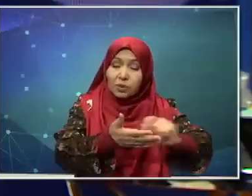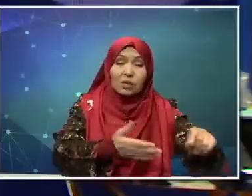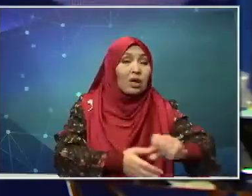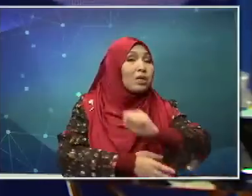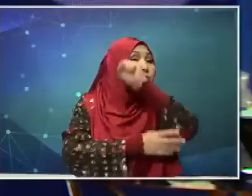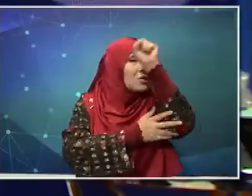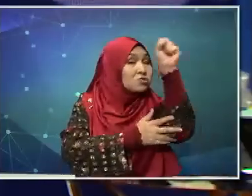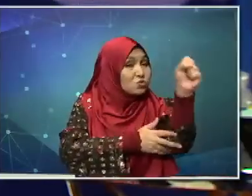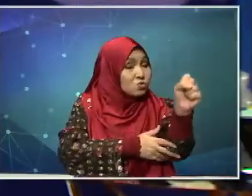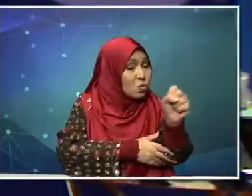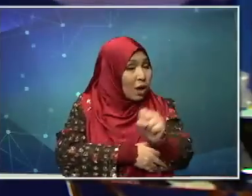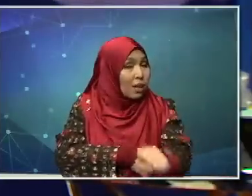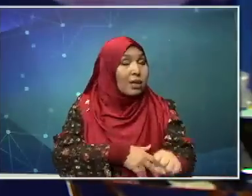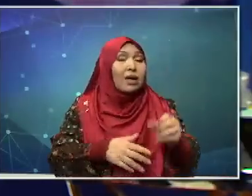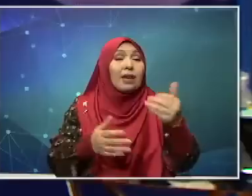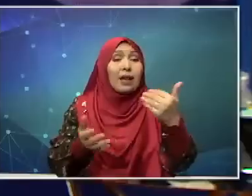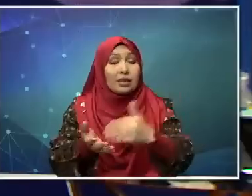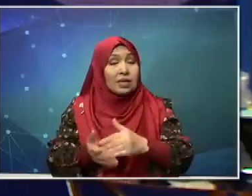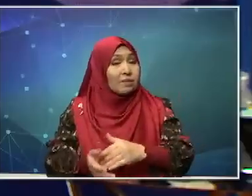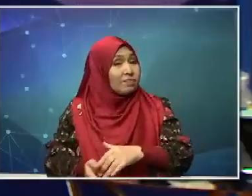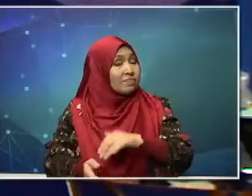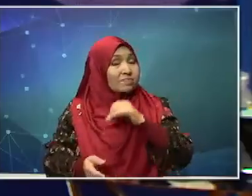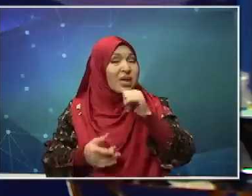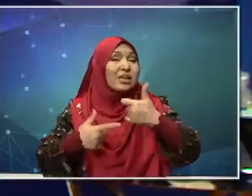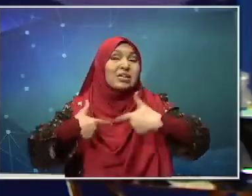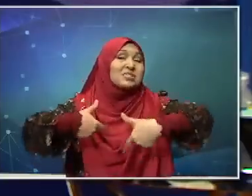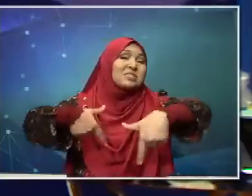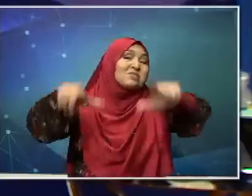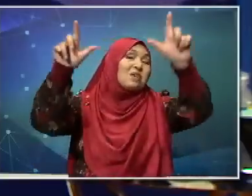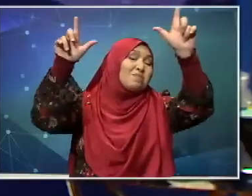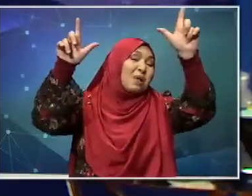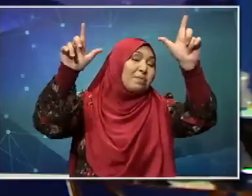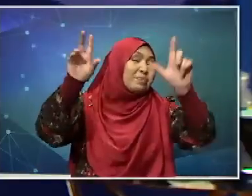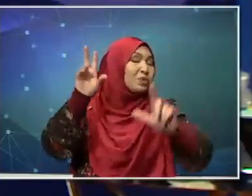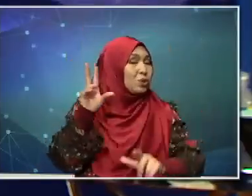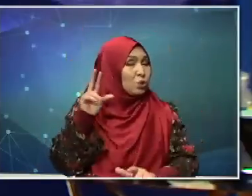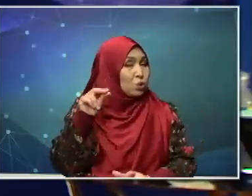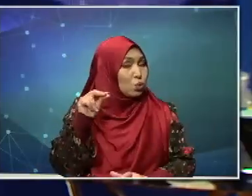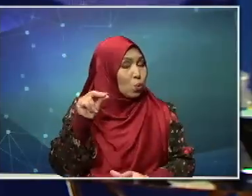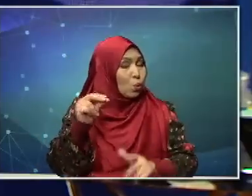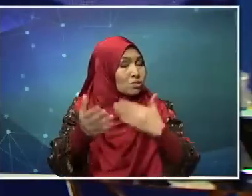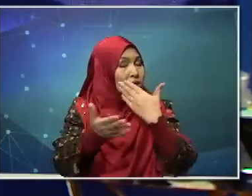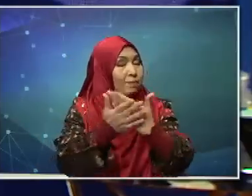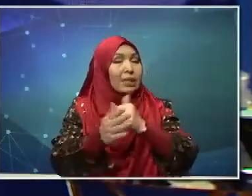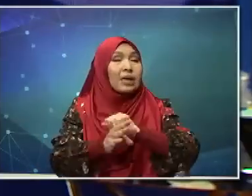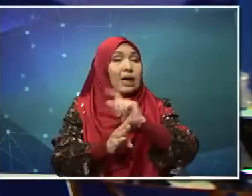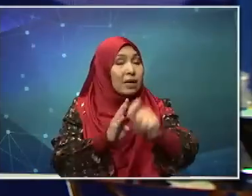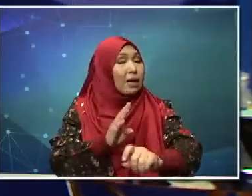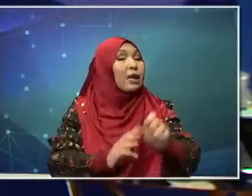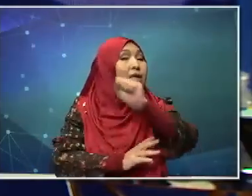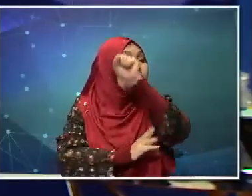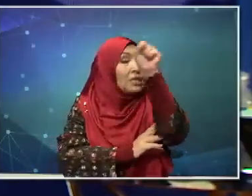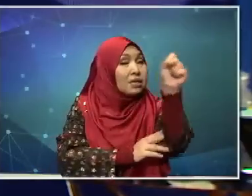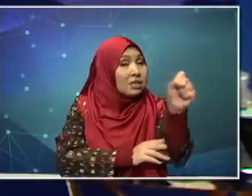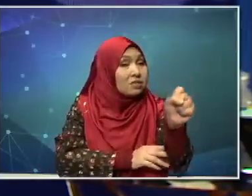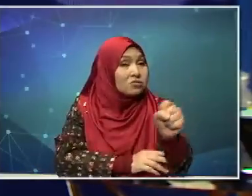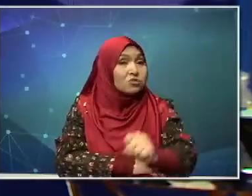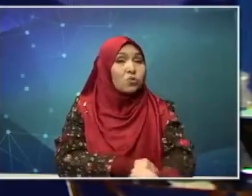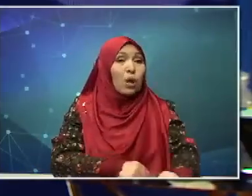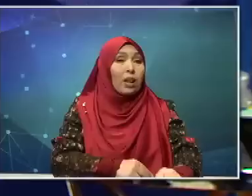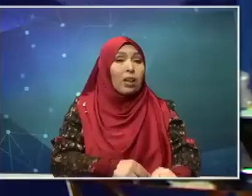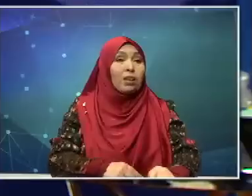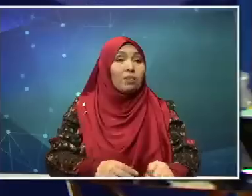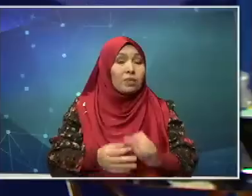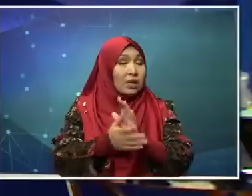dipersoalkan maksudnya takkan lepas begitu saja lebih dipersoalkan itu sampai di akhirat nanti mereka akan di soal kamu